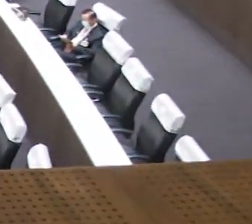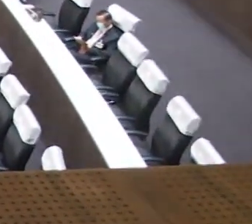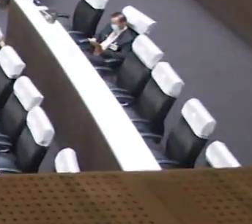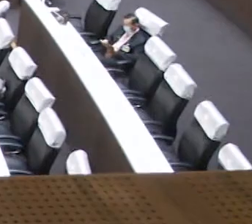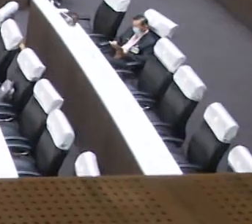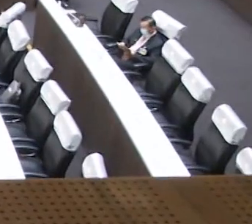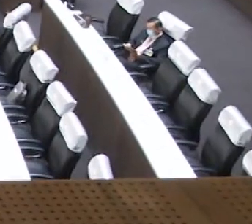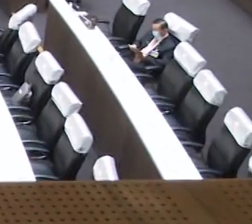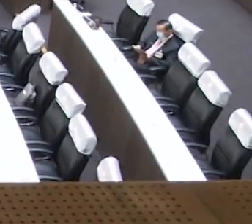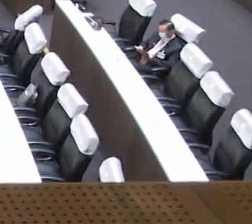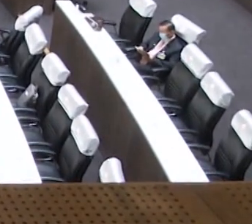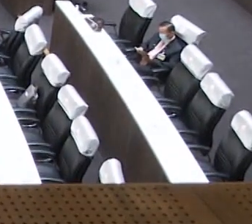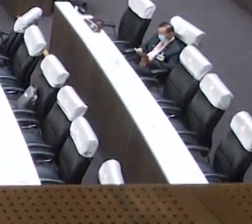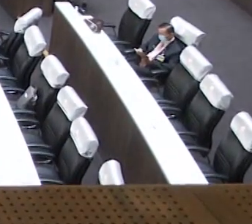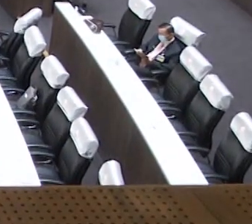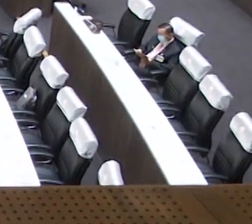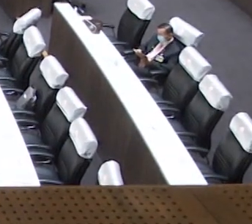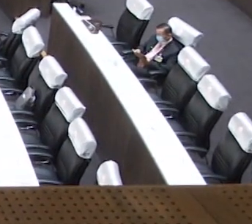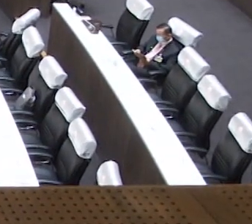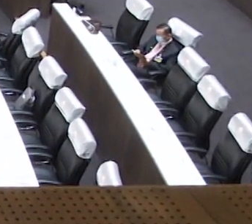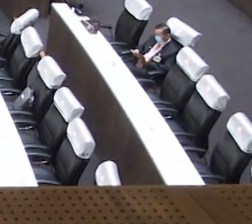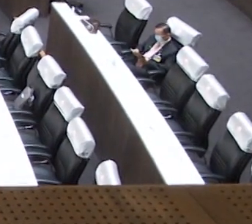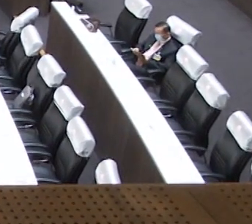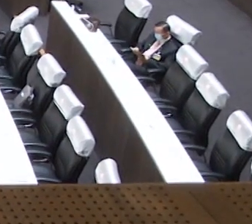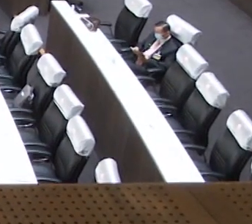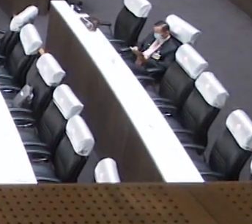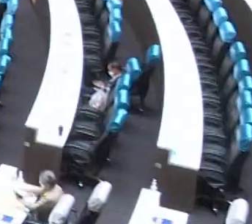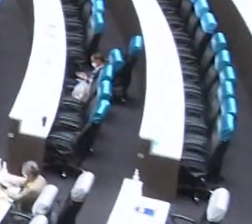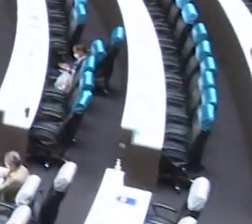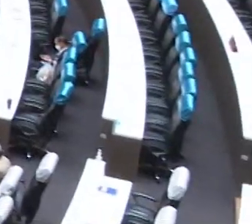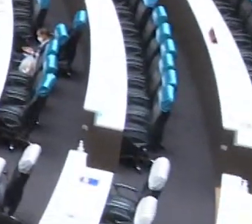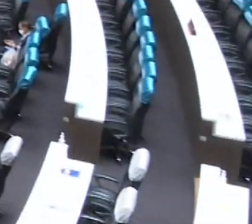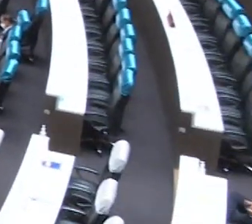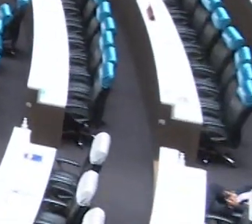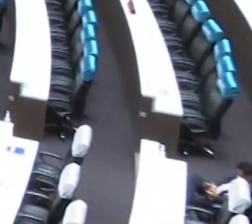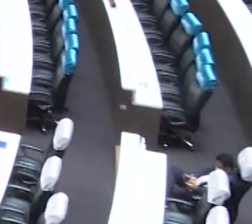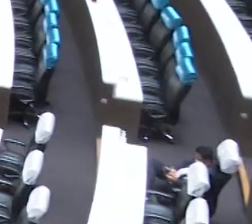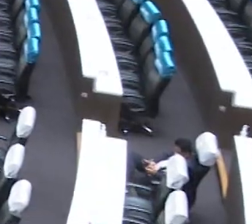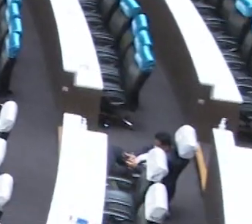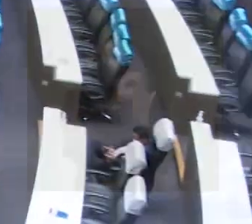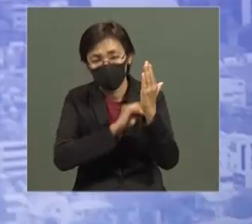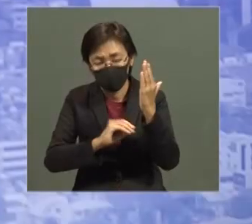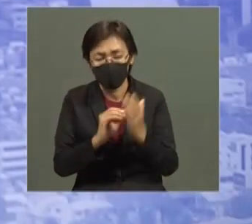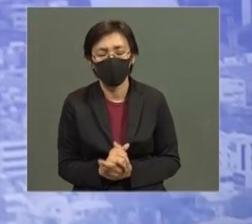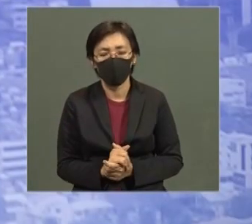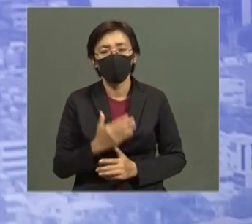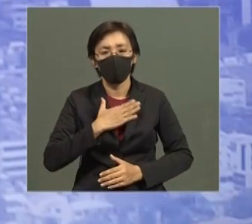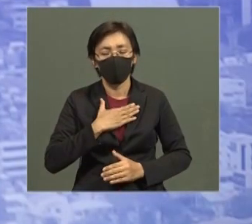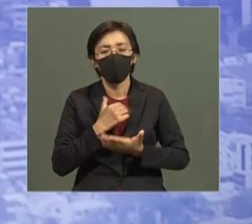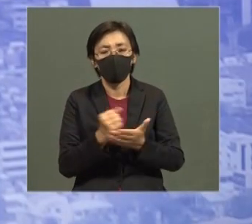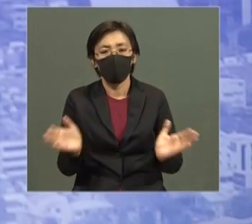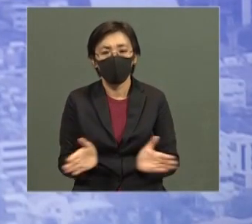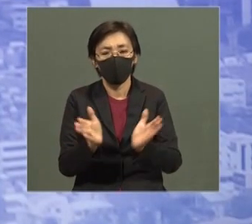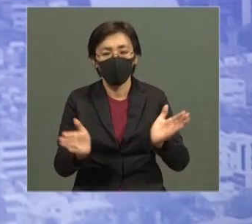จะมีเจ้าหน้าที่ตักเตือนก่อนนะคะและถ้าทำผิดซ้ำต้องบังคับใช้ข้อกฎหมายค่ะผู้สนับสนุน